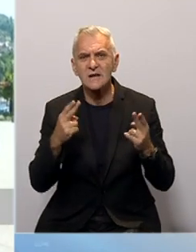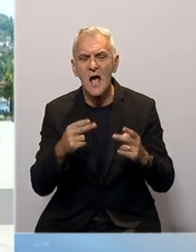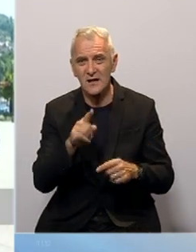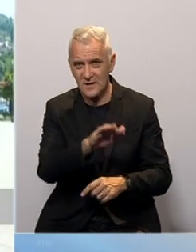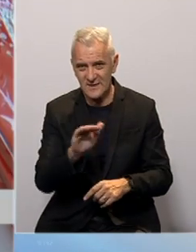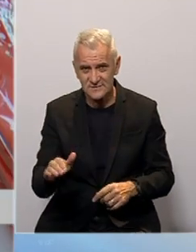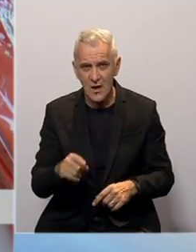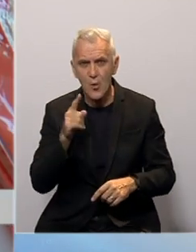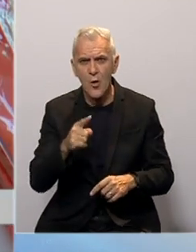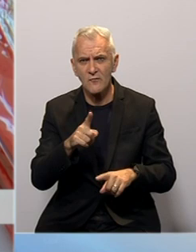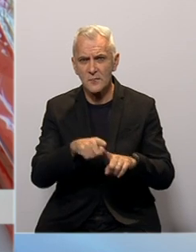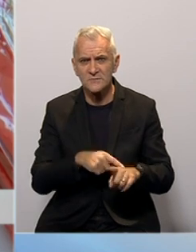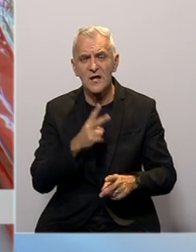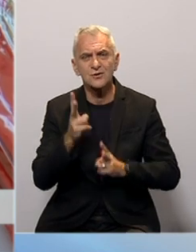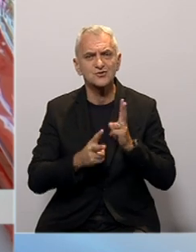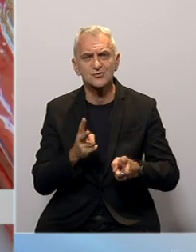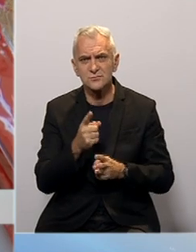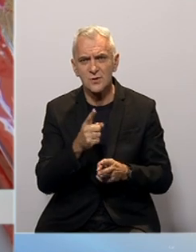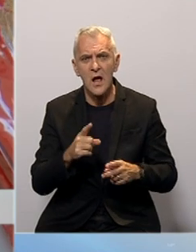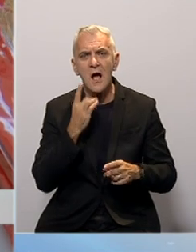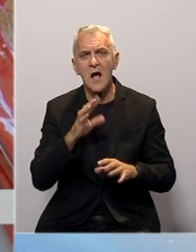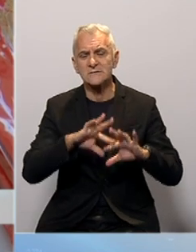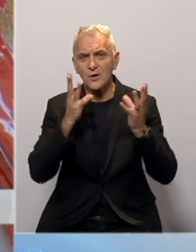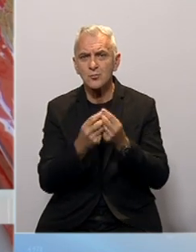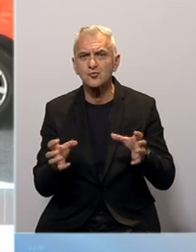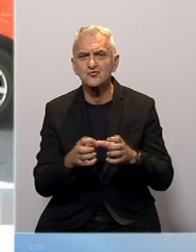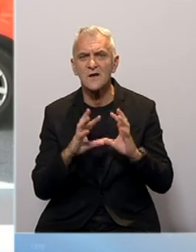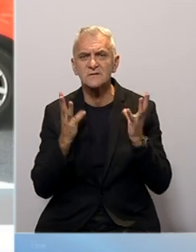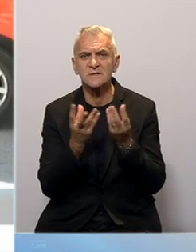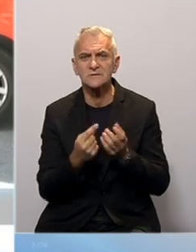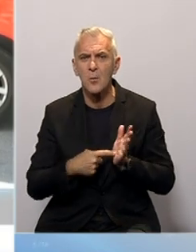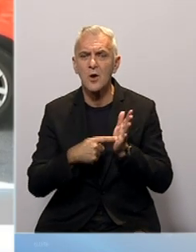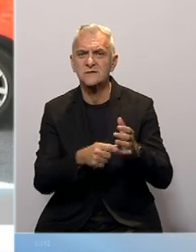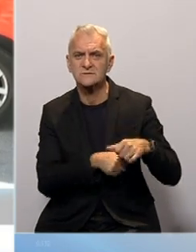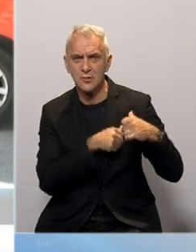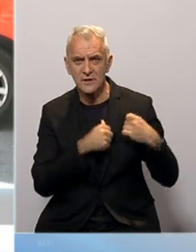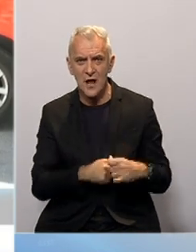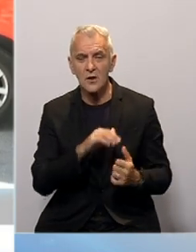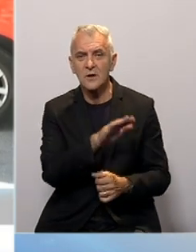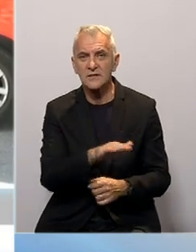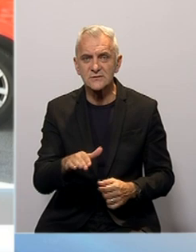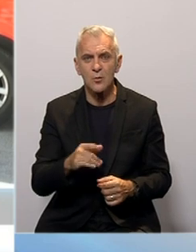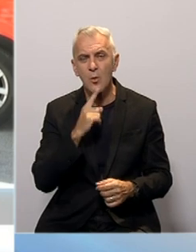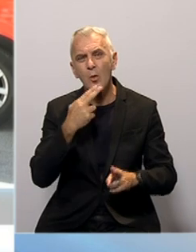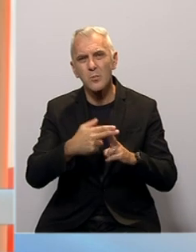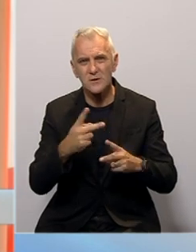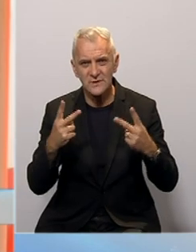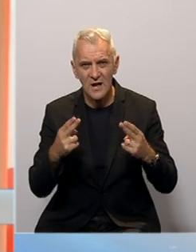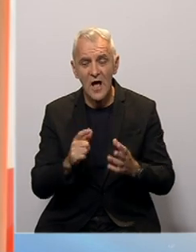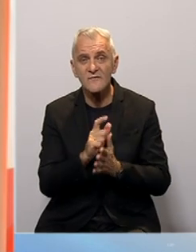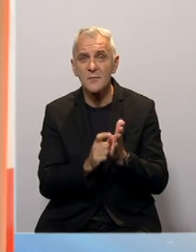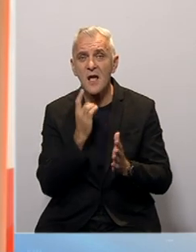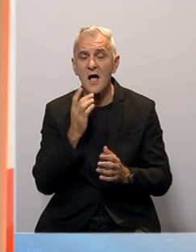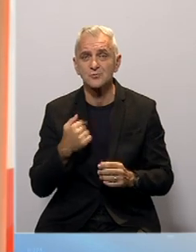Ovo je mjesec kad trčimo trku života, kad će cjelokupna društvena zajednica iskazati solidarnost s djecom oboljelom od raka. Vrijeme kad ćemo